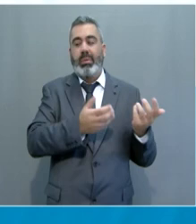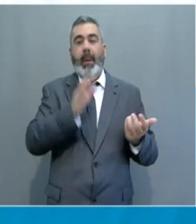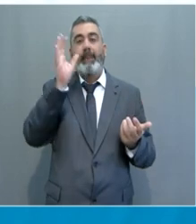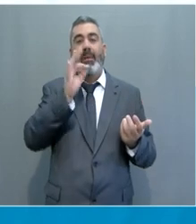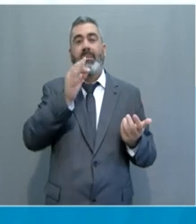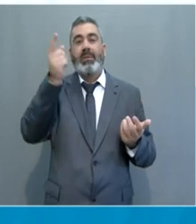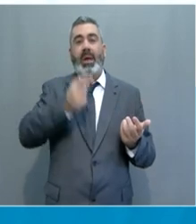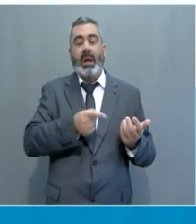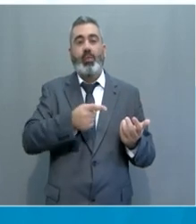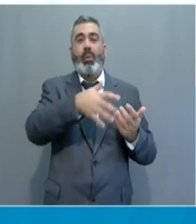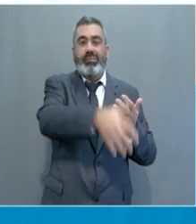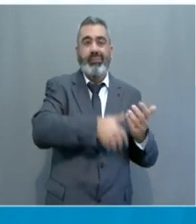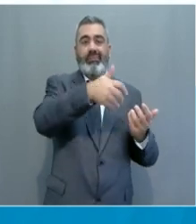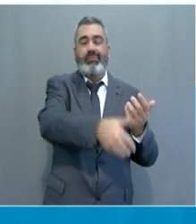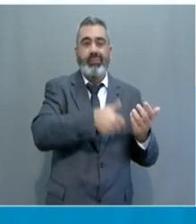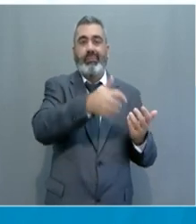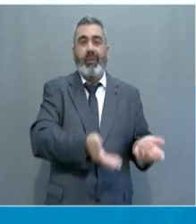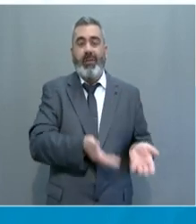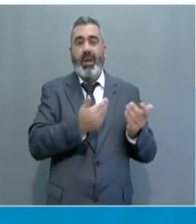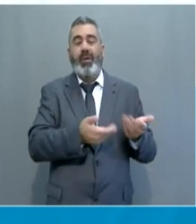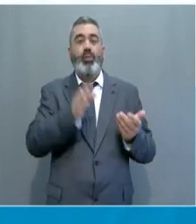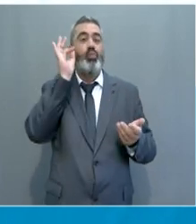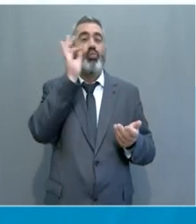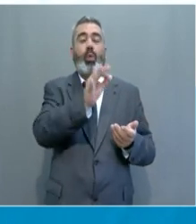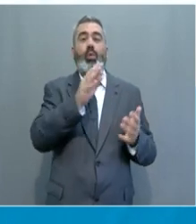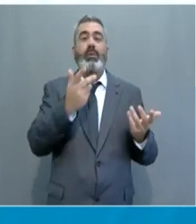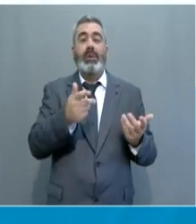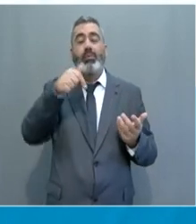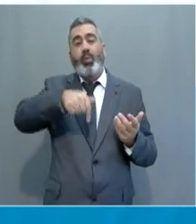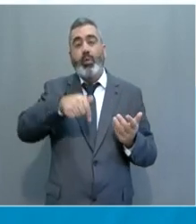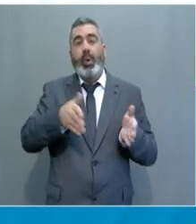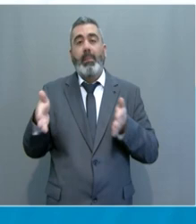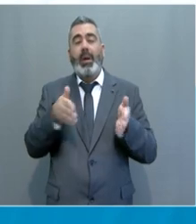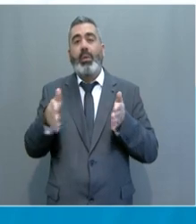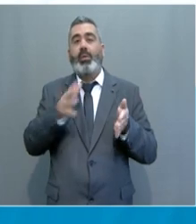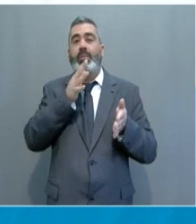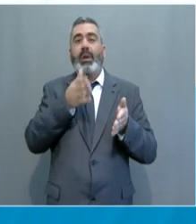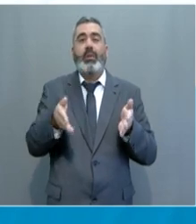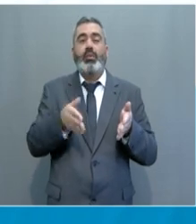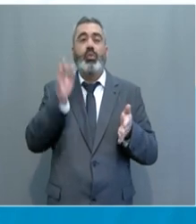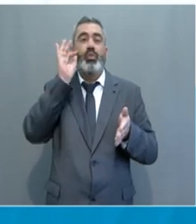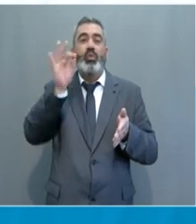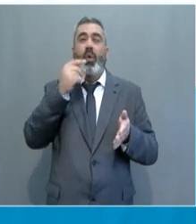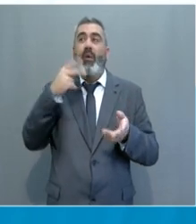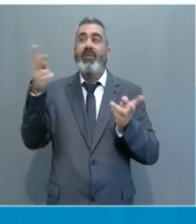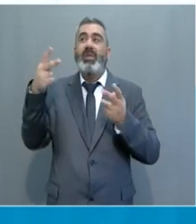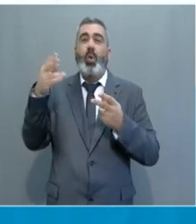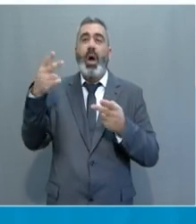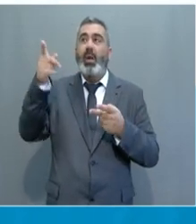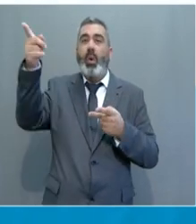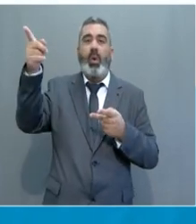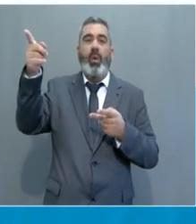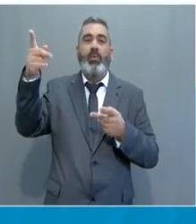την εξόρυξή του, ώστε να μειώσουμε βραχυπρόθεσμα την εξάρτησή μας από το φυσικό αέριο. Αυτό είναι ένα